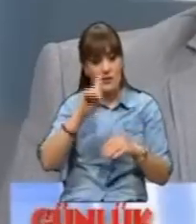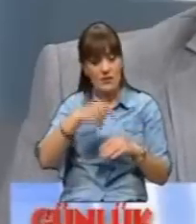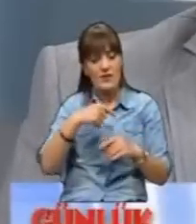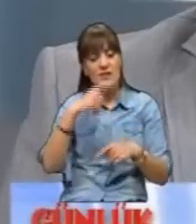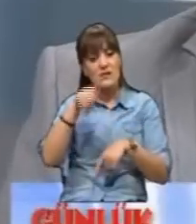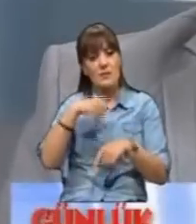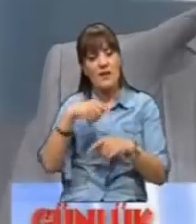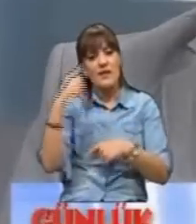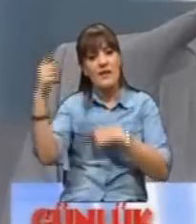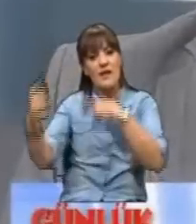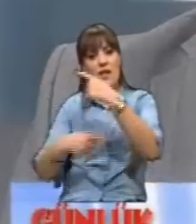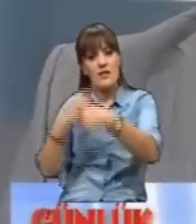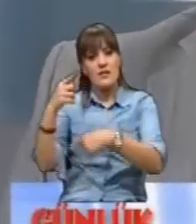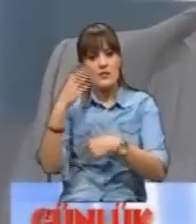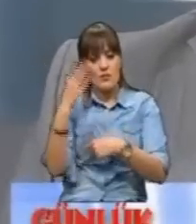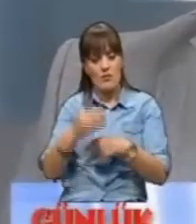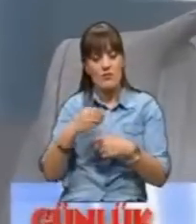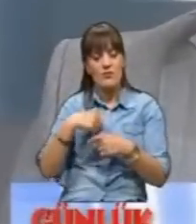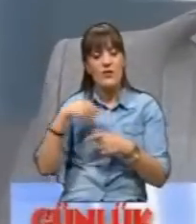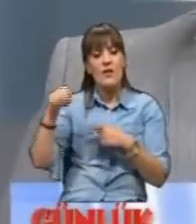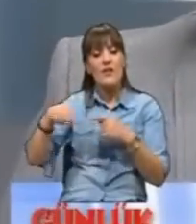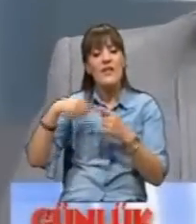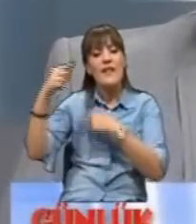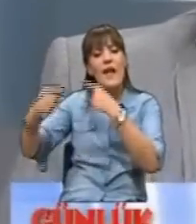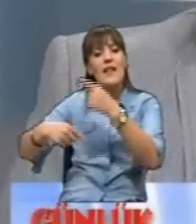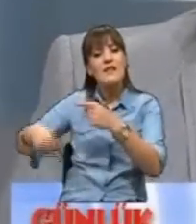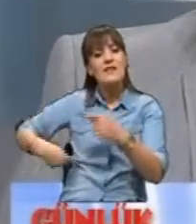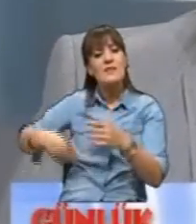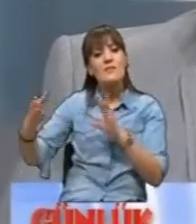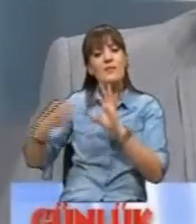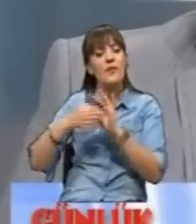diyalize alınır. Diyalizin en önemli nedeni